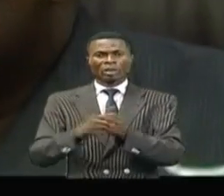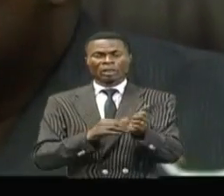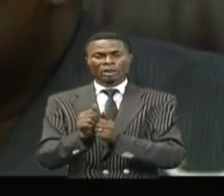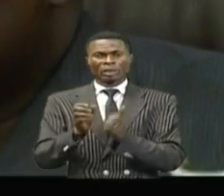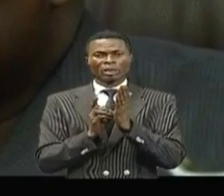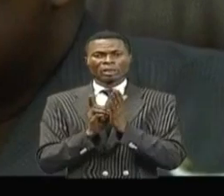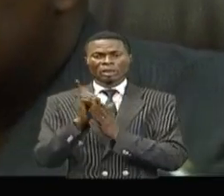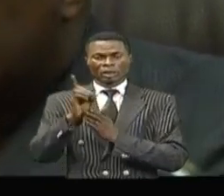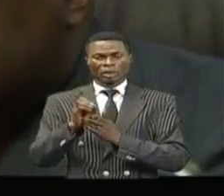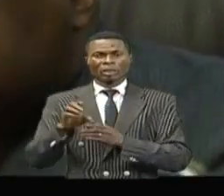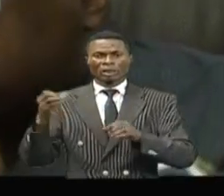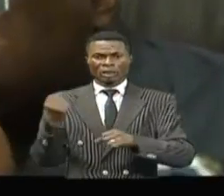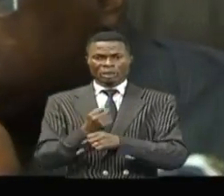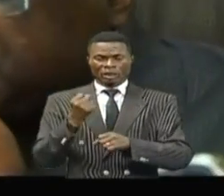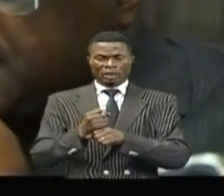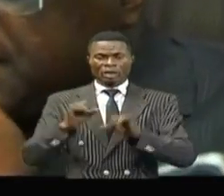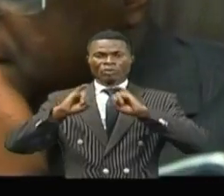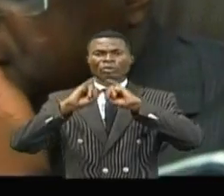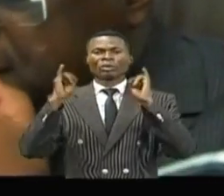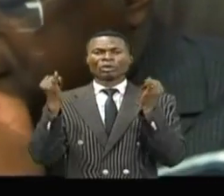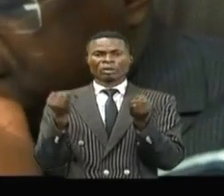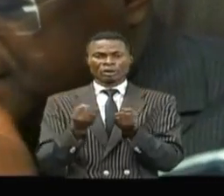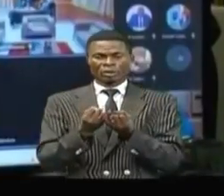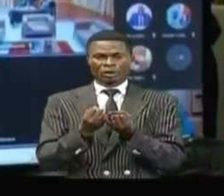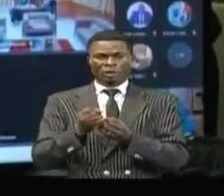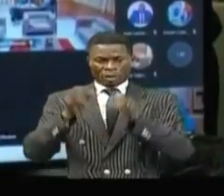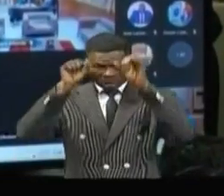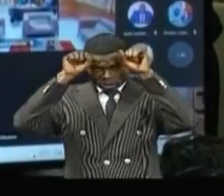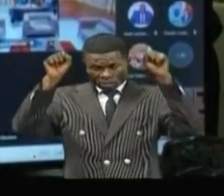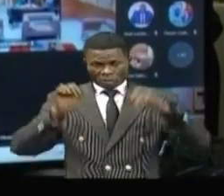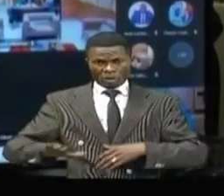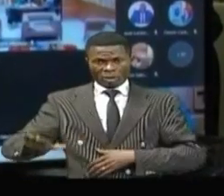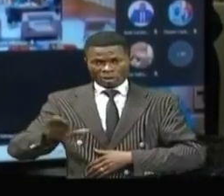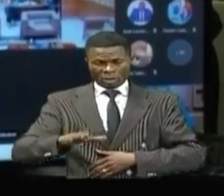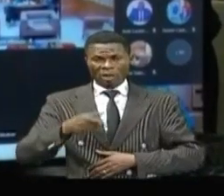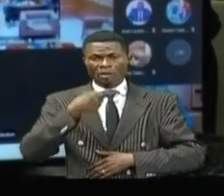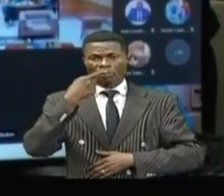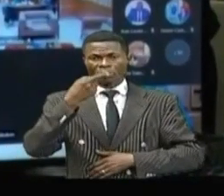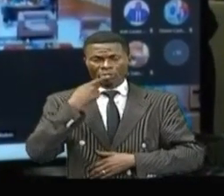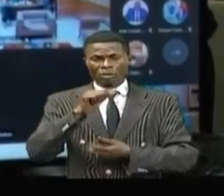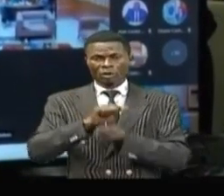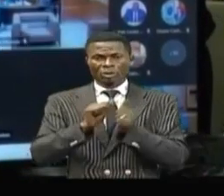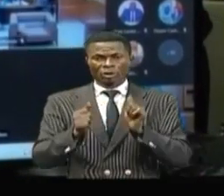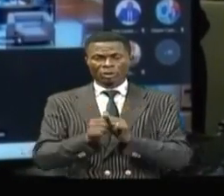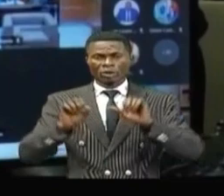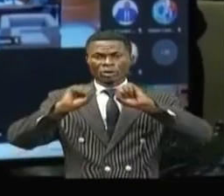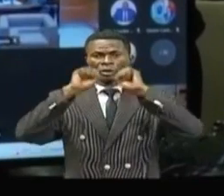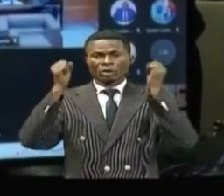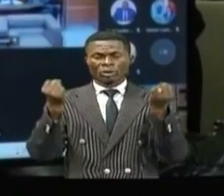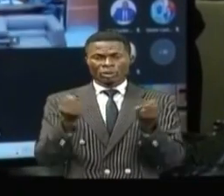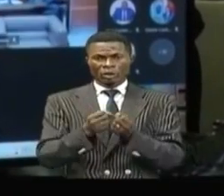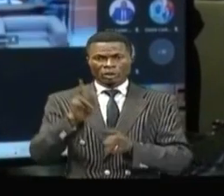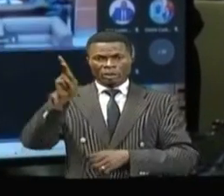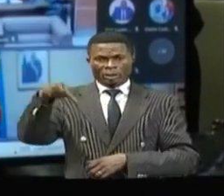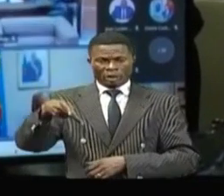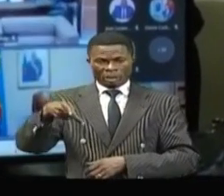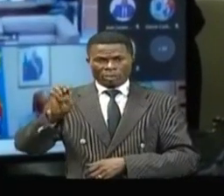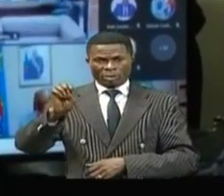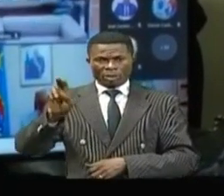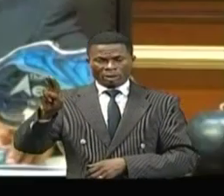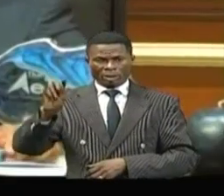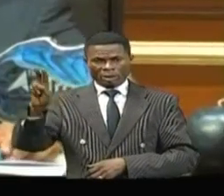développement des activités industrielles, le président de la République est revenu sur le cas de la société Perenco, qui pratique